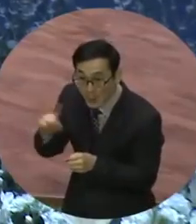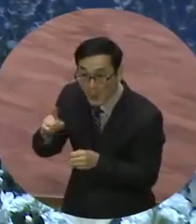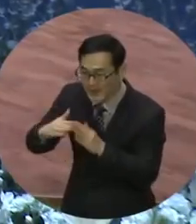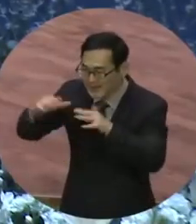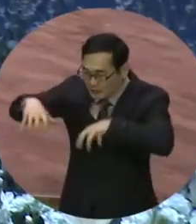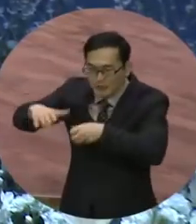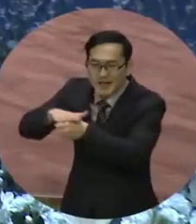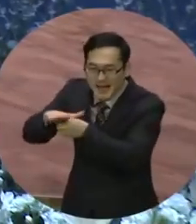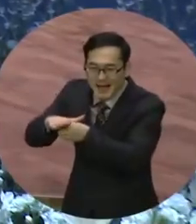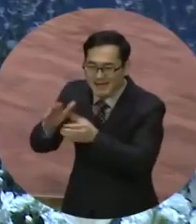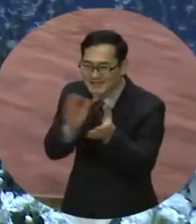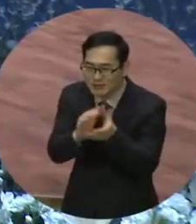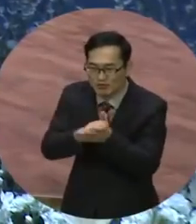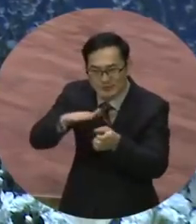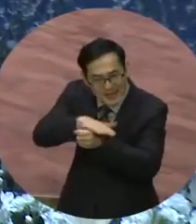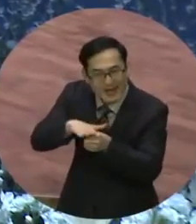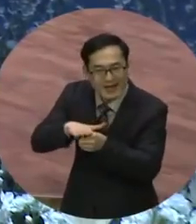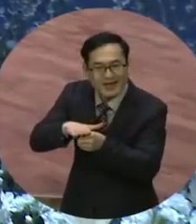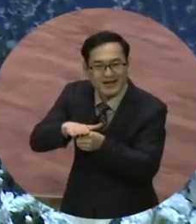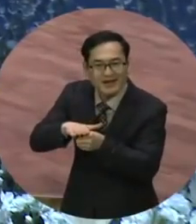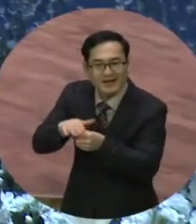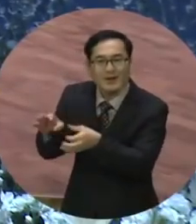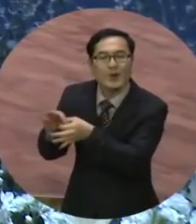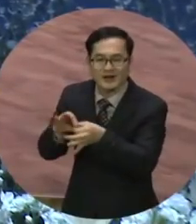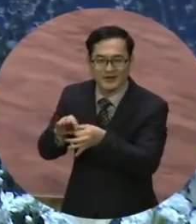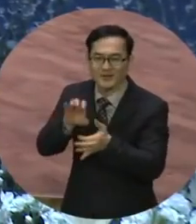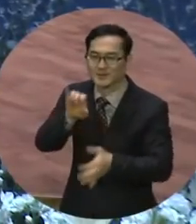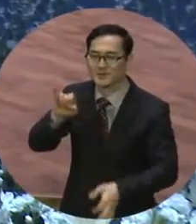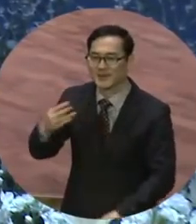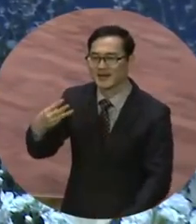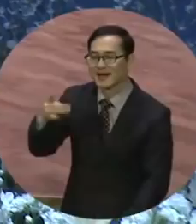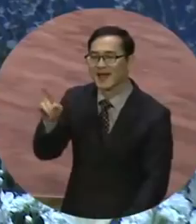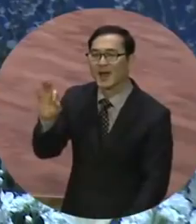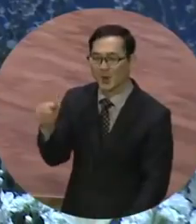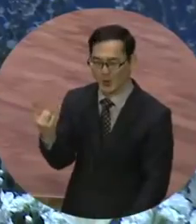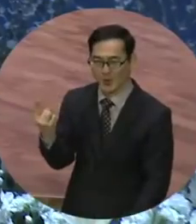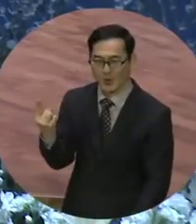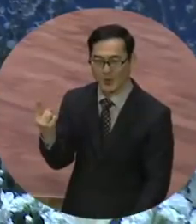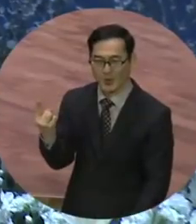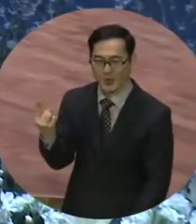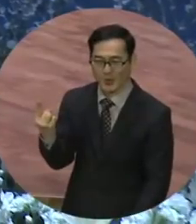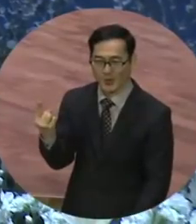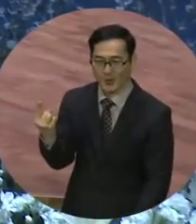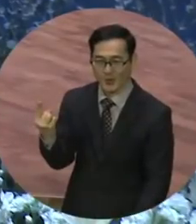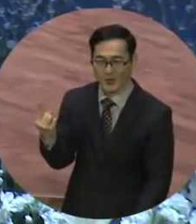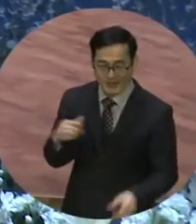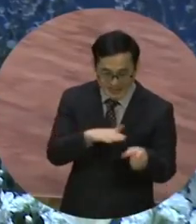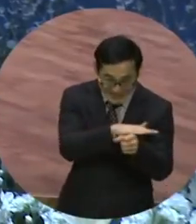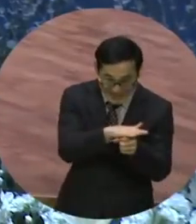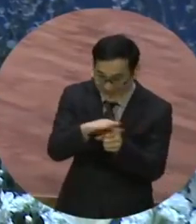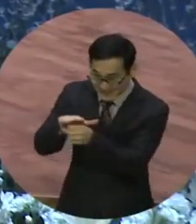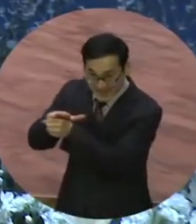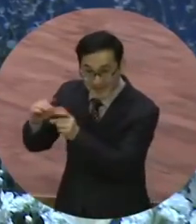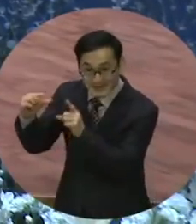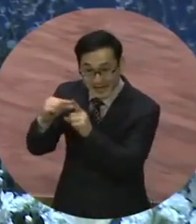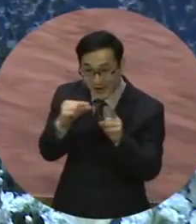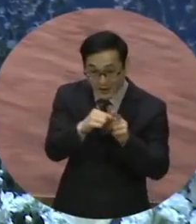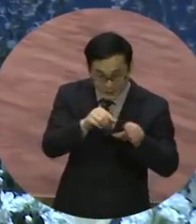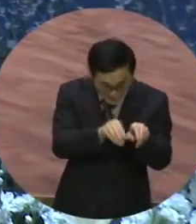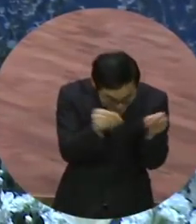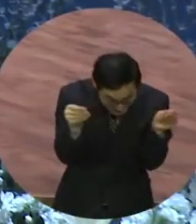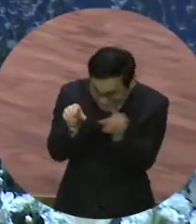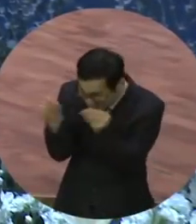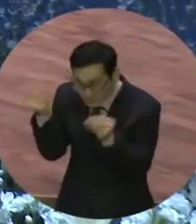그러니까 친구간의 우정, 이것이 필레오라는 단어를 썼는데 베드로가 왜 예수님은 아가페라는 단어를